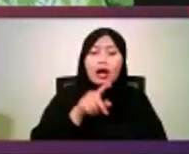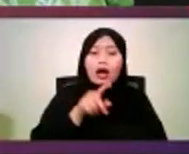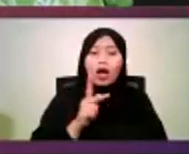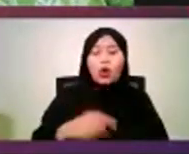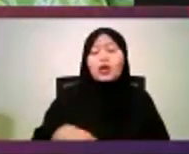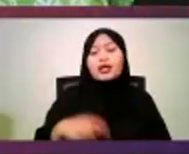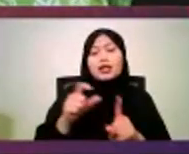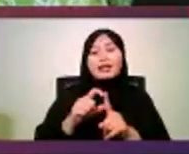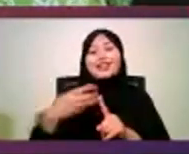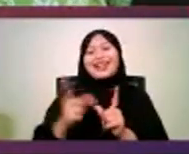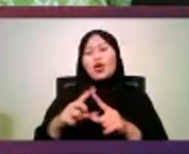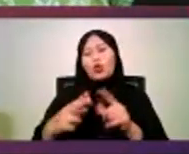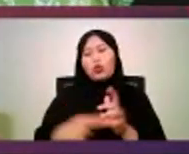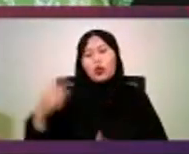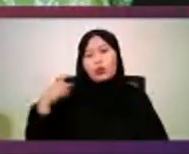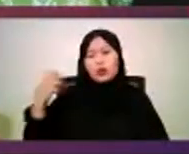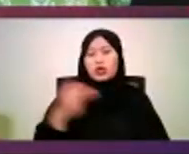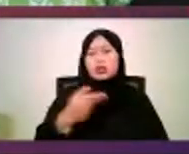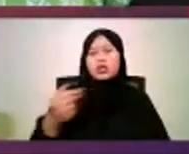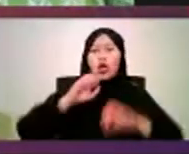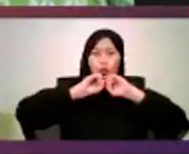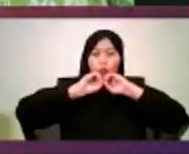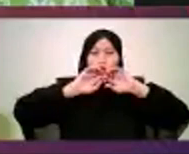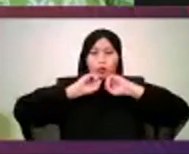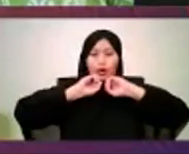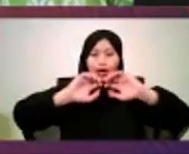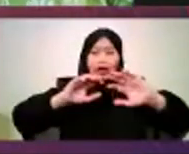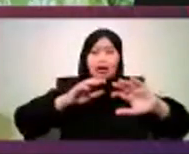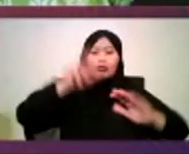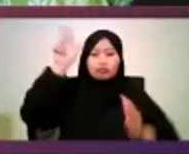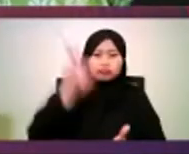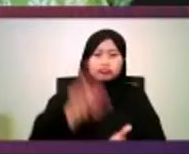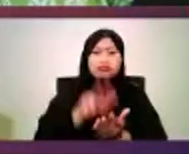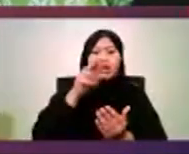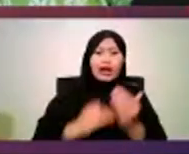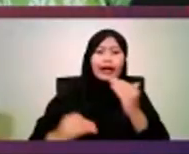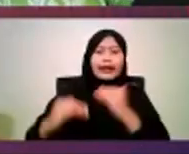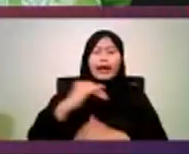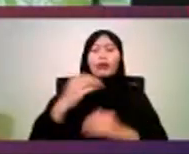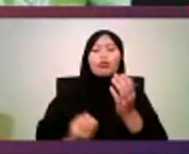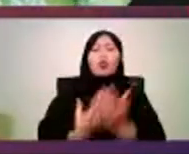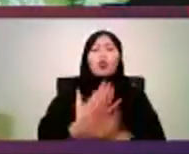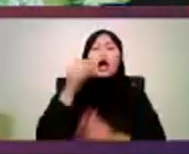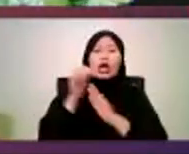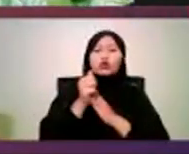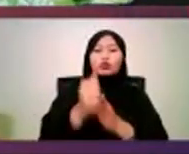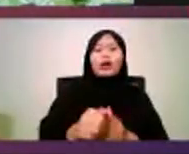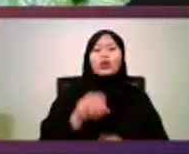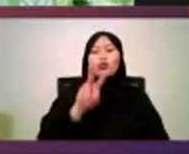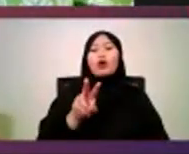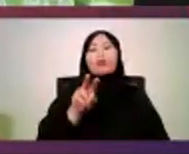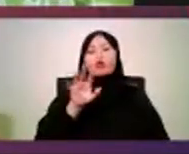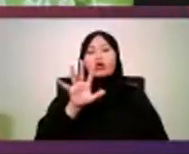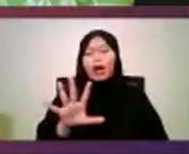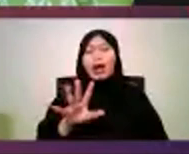Bank Indonesia mengumkan untuk memutuskan menaikkan suku bunga acuan sebesar 25 basis poin